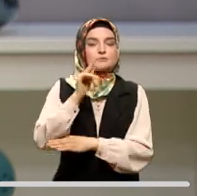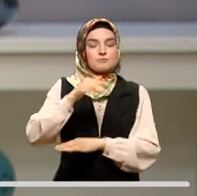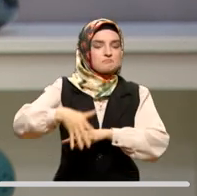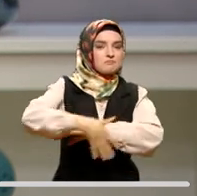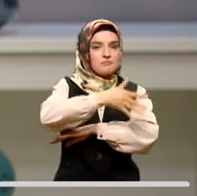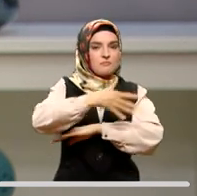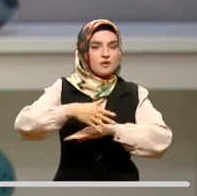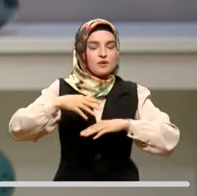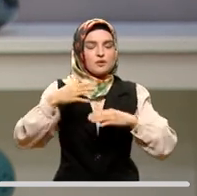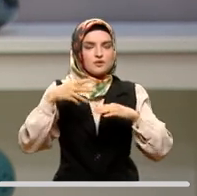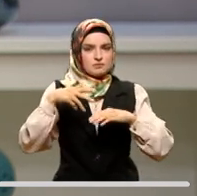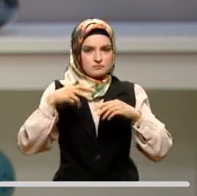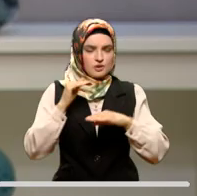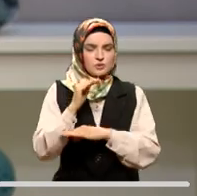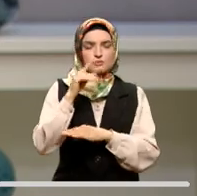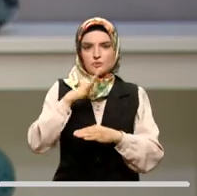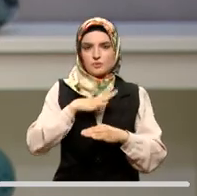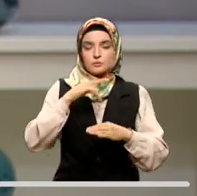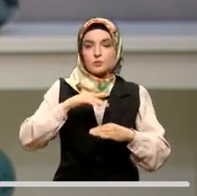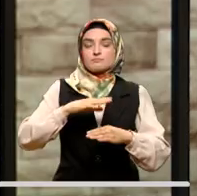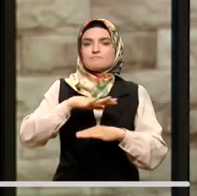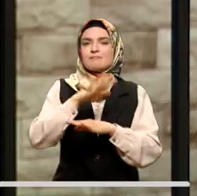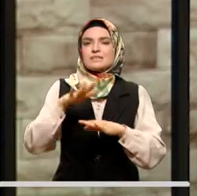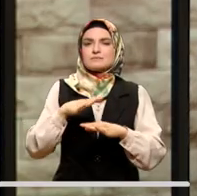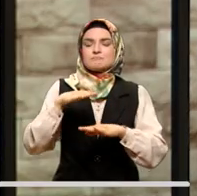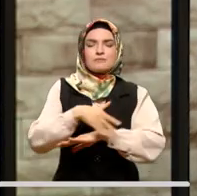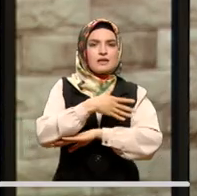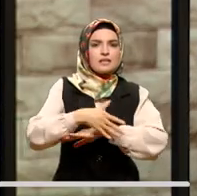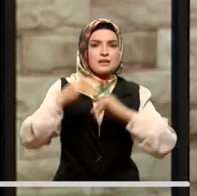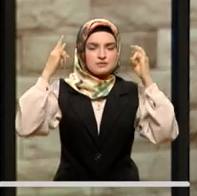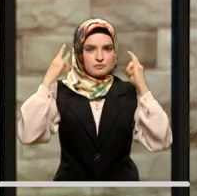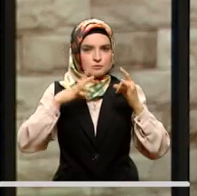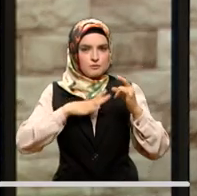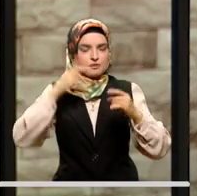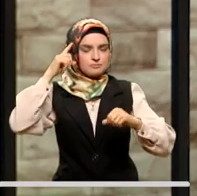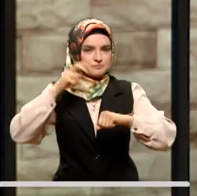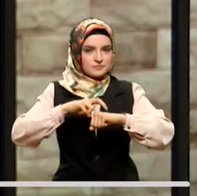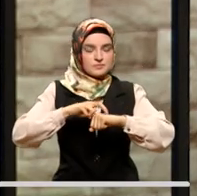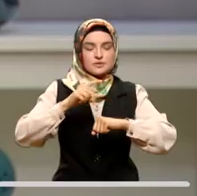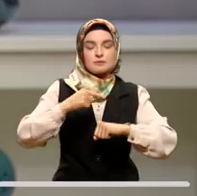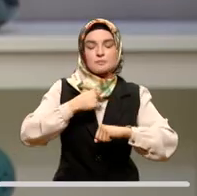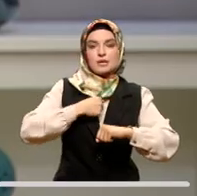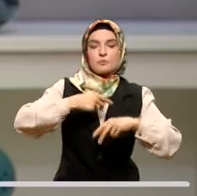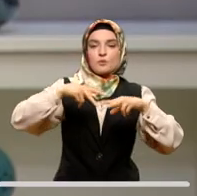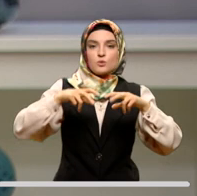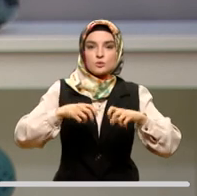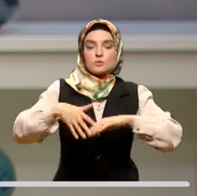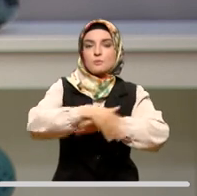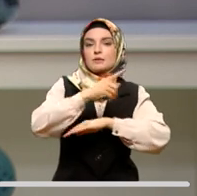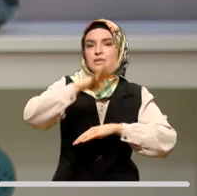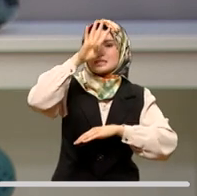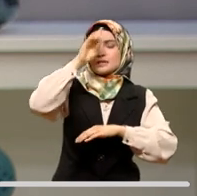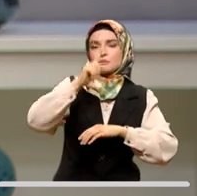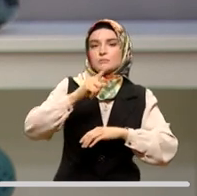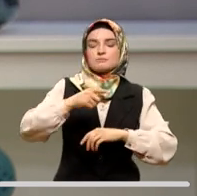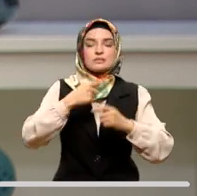mahallede. O zaman aslında bazı mahallelerde camilerde olduğunu da hatırlarım bu Kur'an kurslarının, evet. Ama benim oturduğum mahallede İstanbul'da bir Kur'an kursu vardı, biz